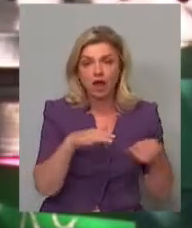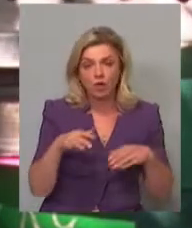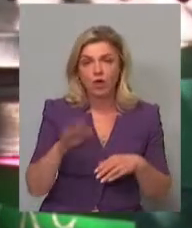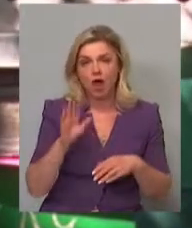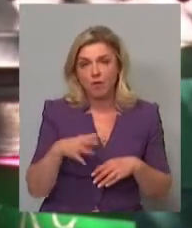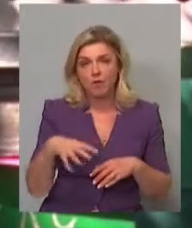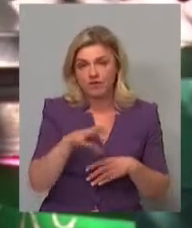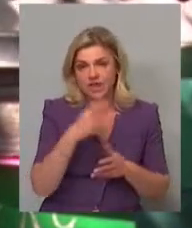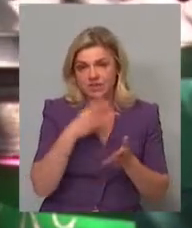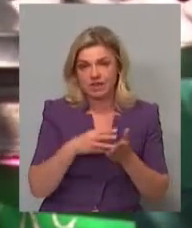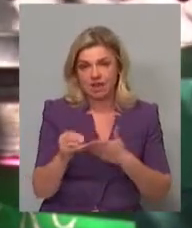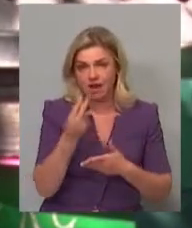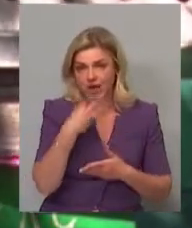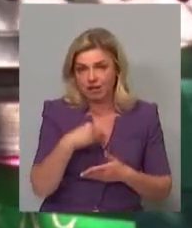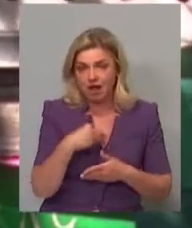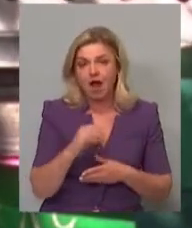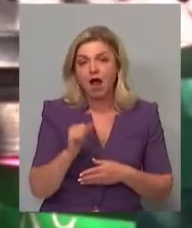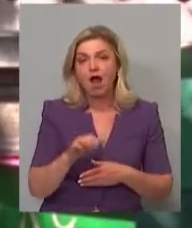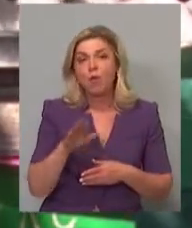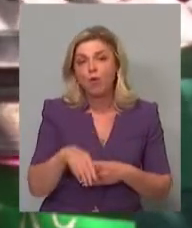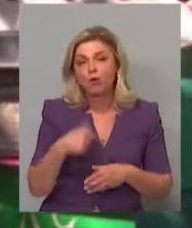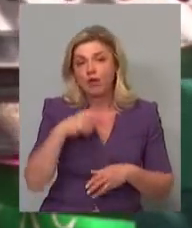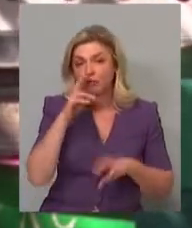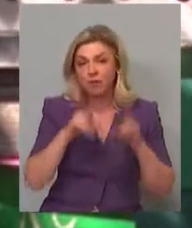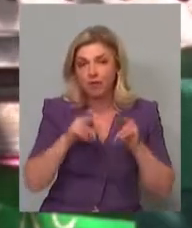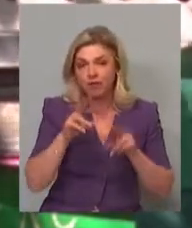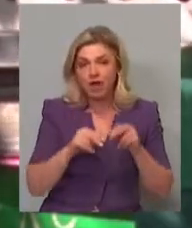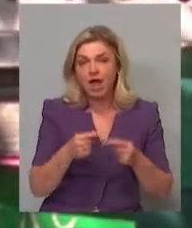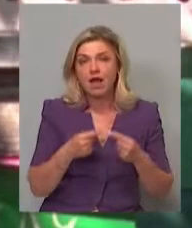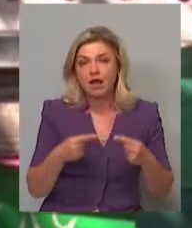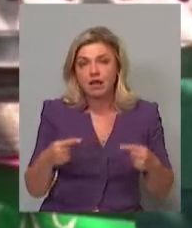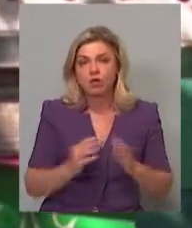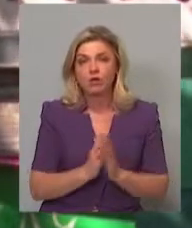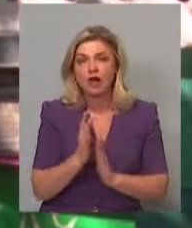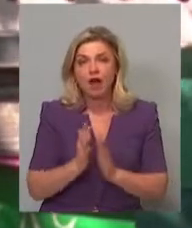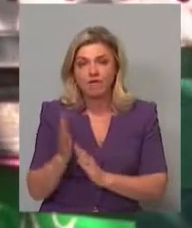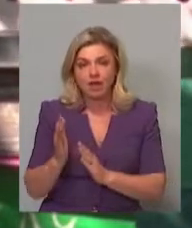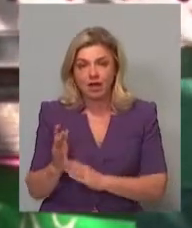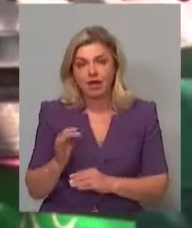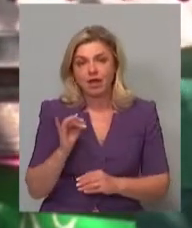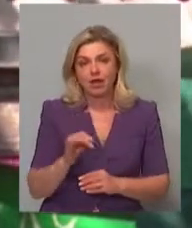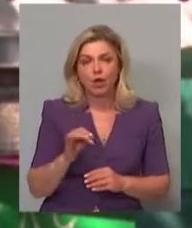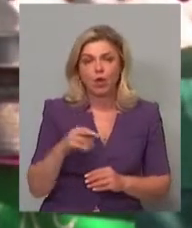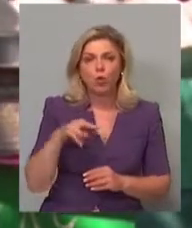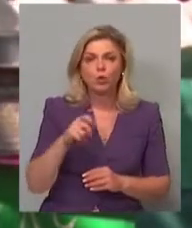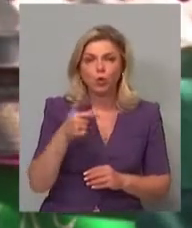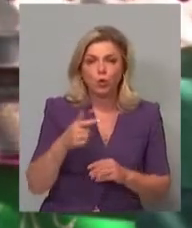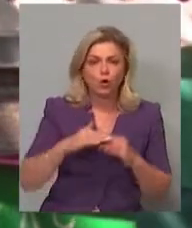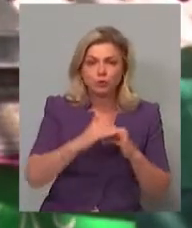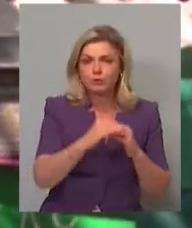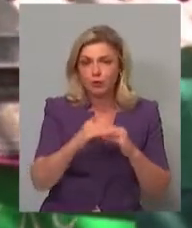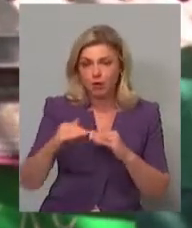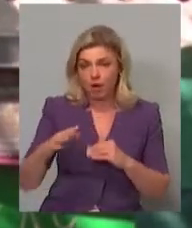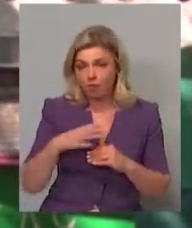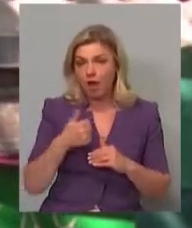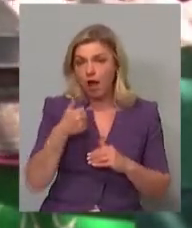і з'їдять. А потім я сподівався на різнотрав'я, бо по балках, по лугах дуже такі хороші